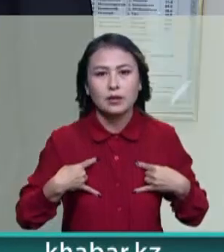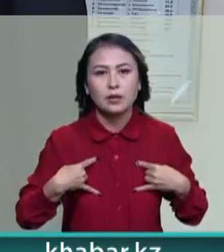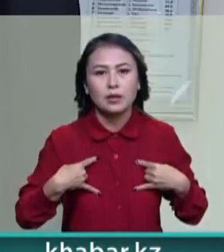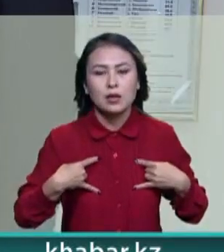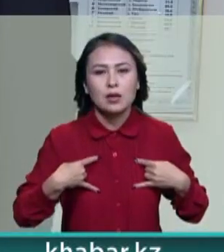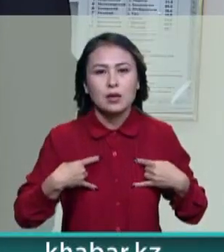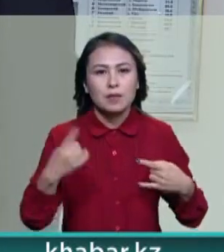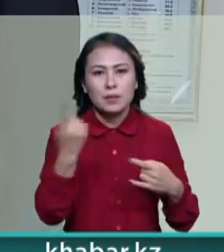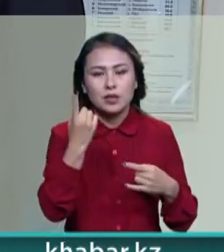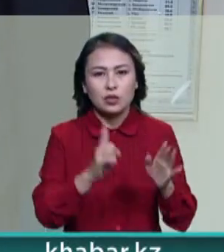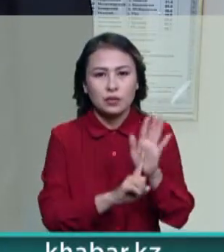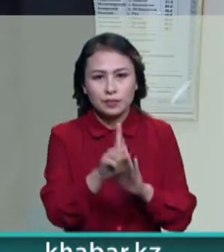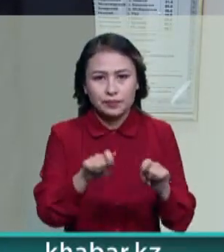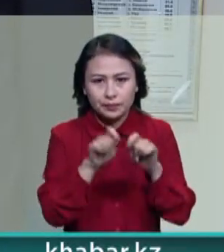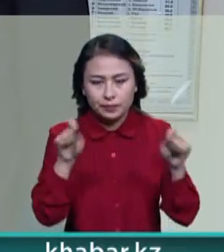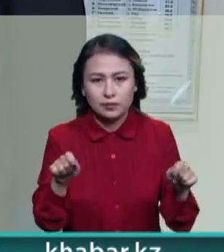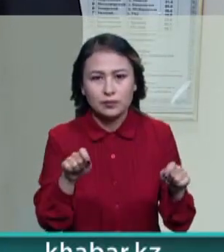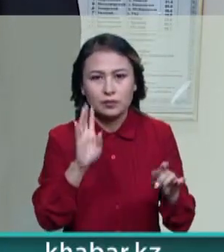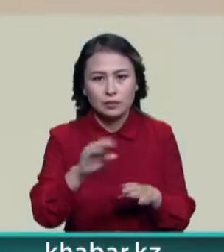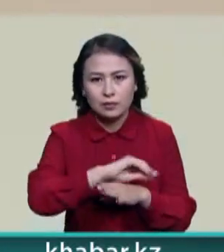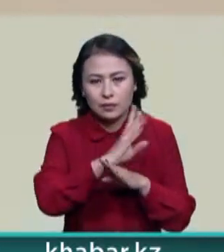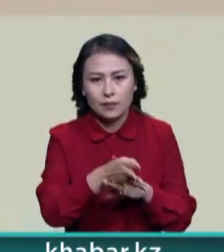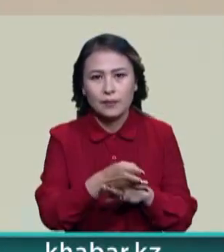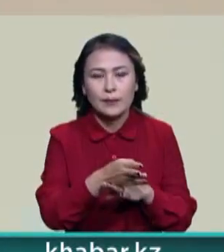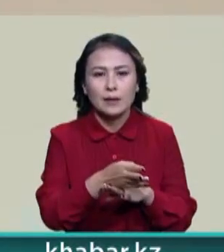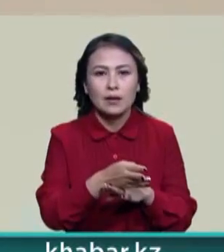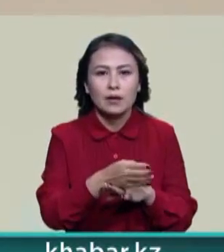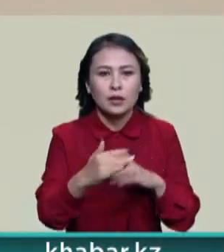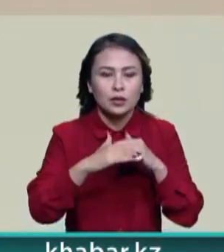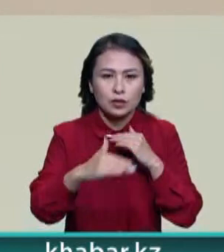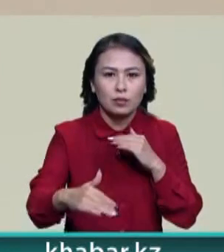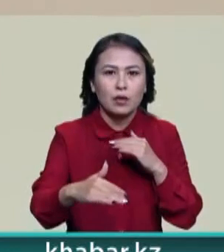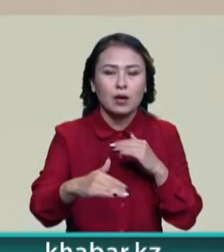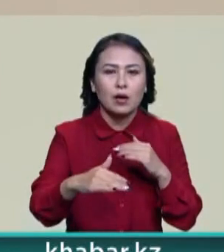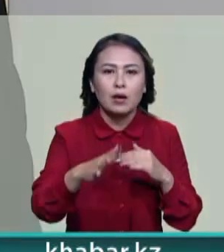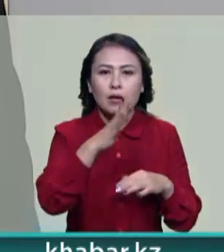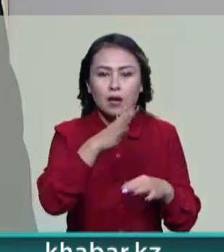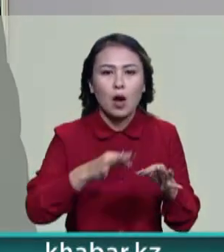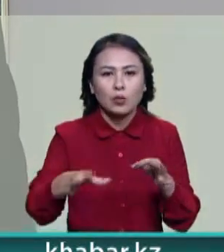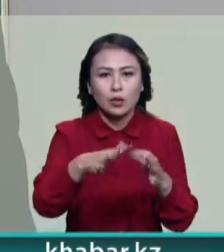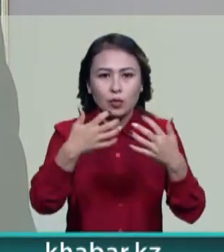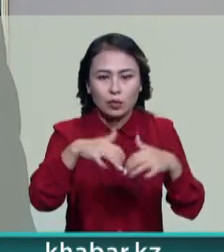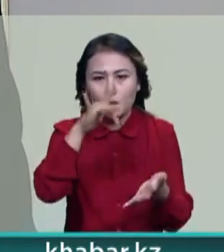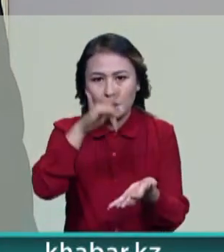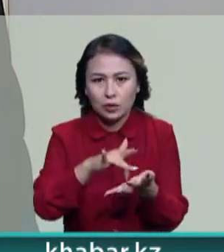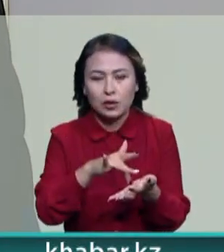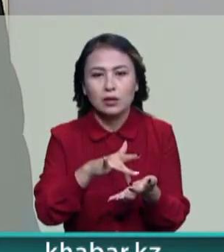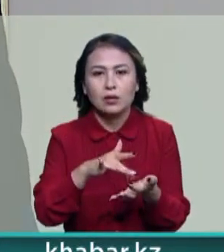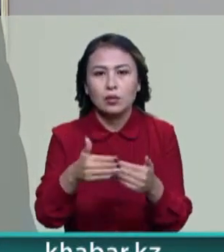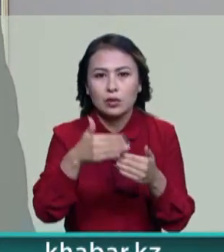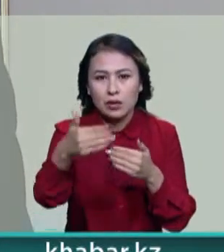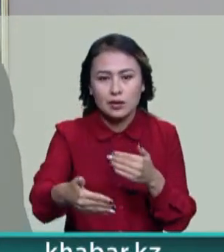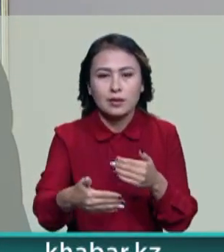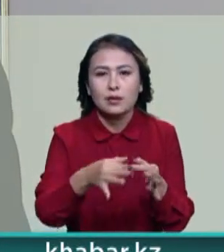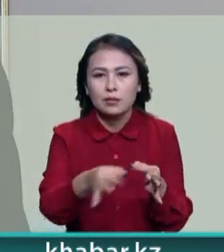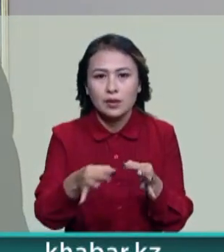сосын бірнеше құрал жабдықтарымен жарақталған. Жылжымалы кешен арқылы аудан орталықтарынан қашық орналасқан